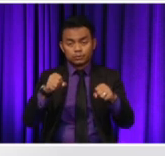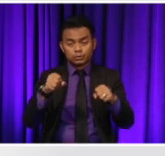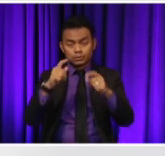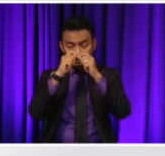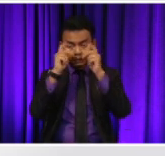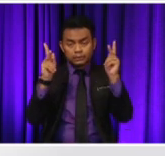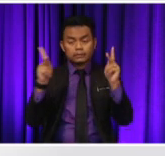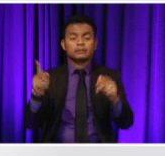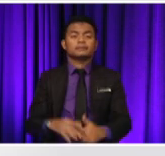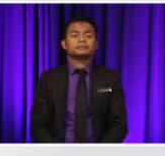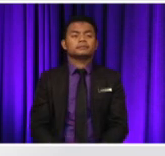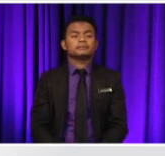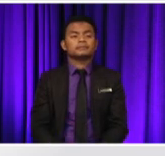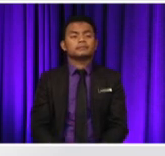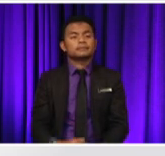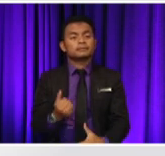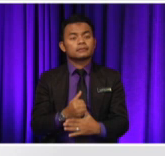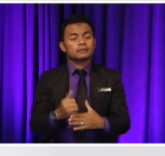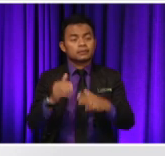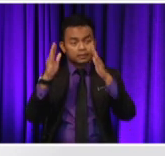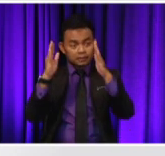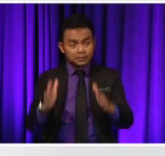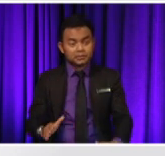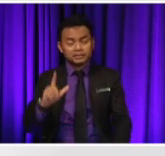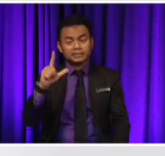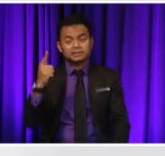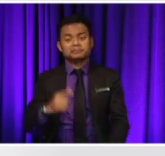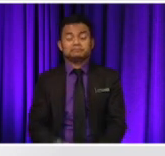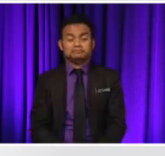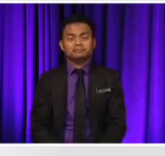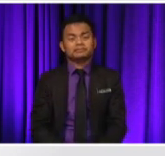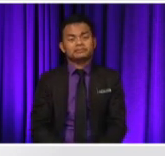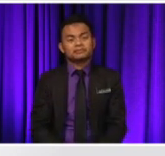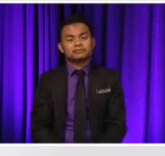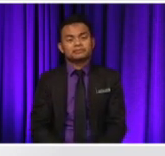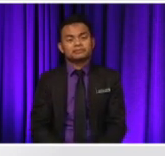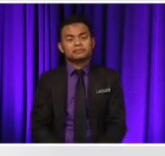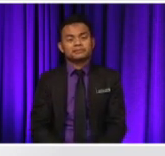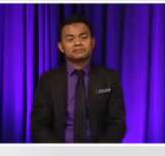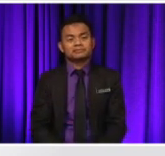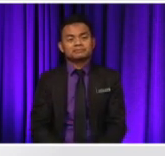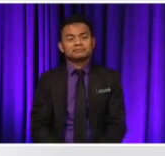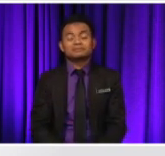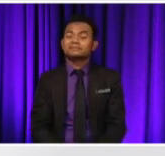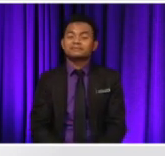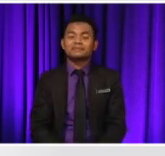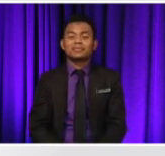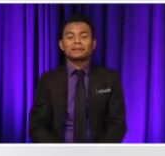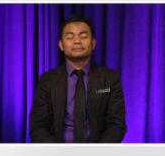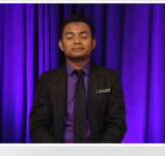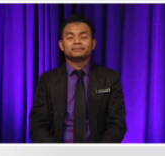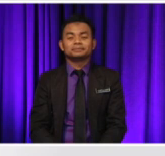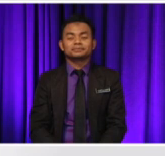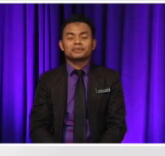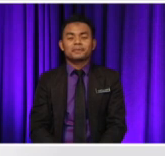Najla juga kan atau siapa Najla lagi Oke coba Terangkan dua kemahiran